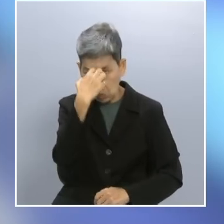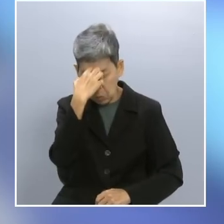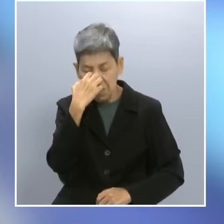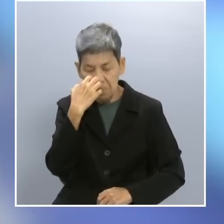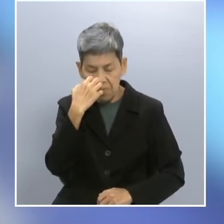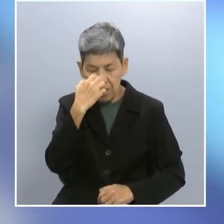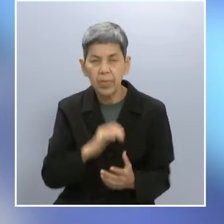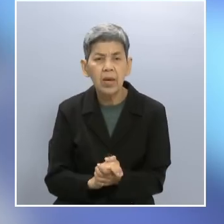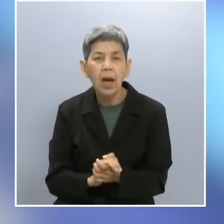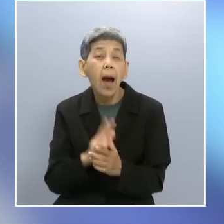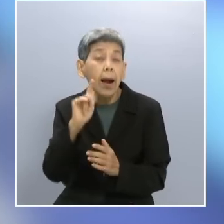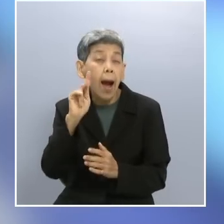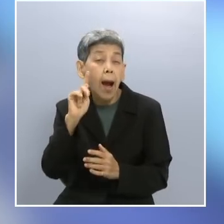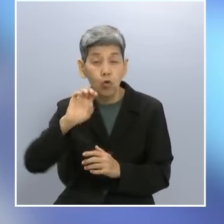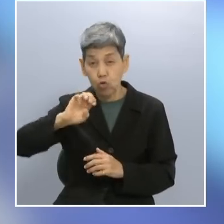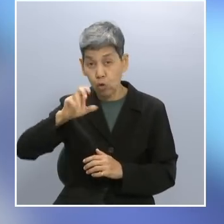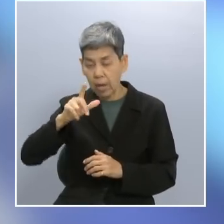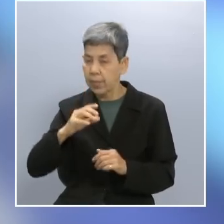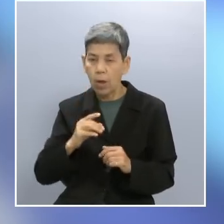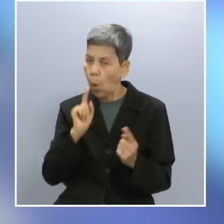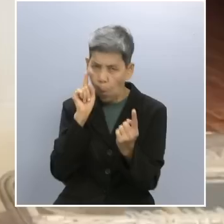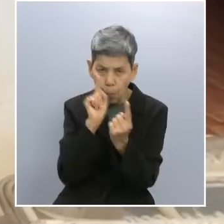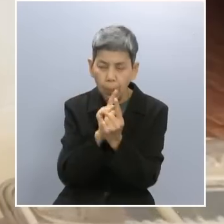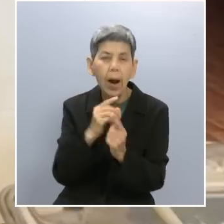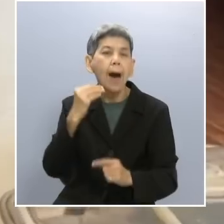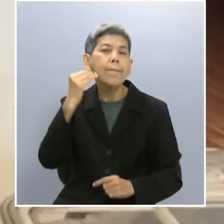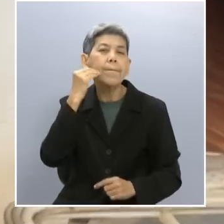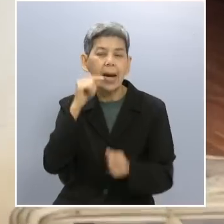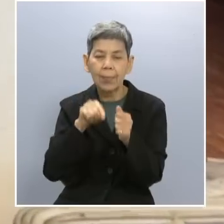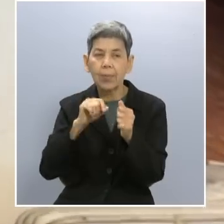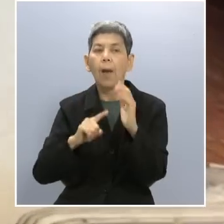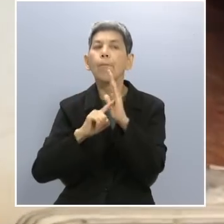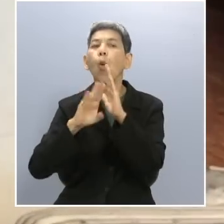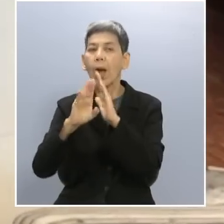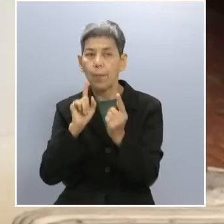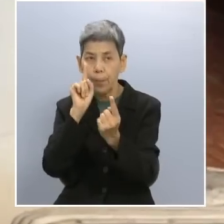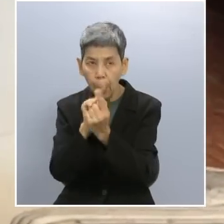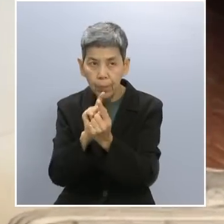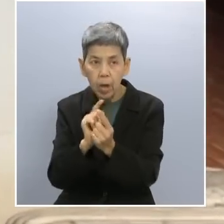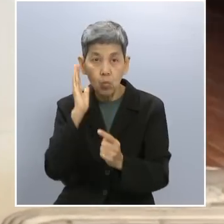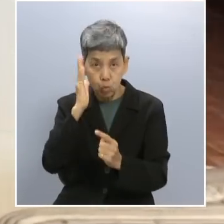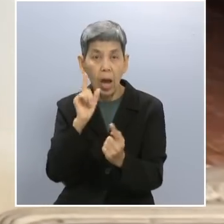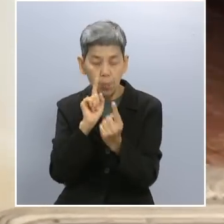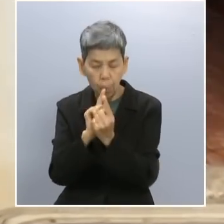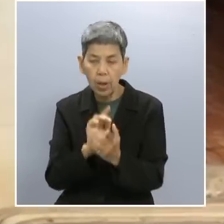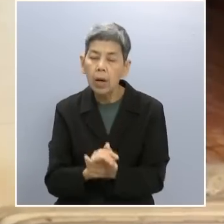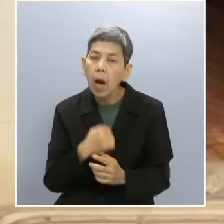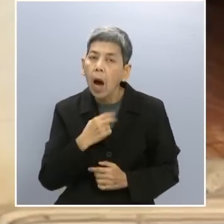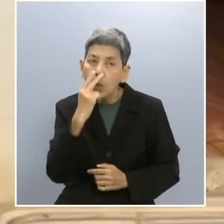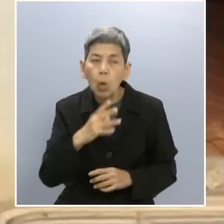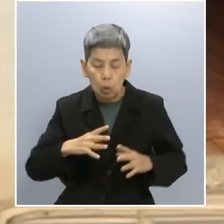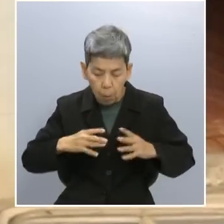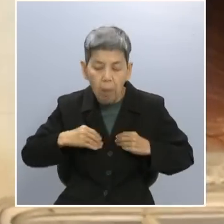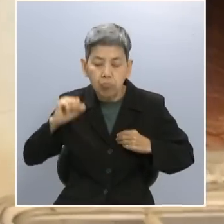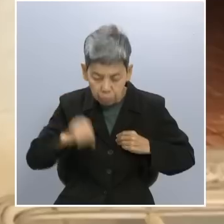คือผู้สื่อข่าวนะฮะเดินทางไปหาจากกบครับที่บ้านที่อำเภอเมืองบุรีรัมย์ก็พบกับเจ้าตัวล่ะครับเบื้องต้นยอมรับ